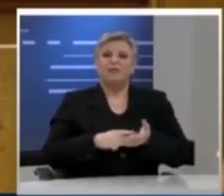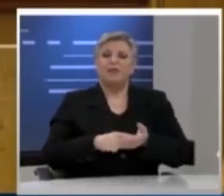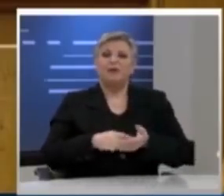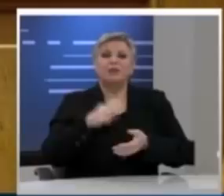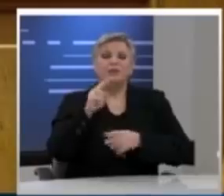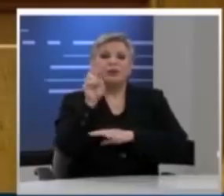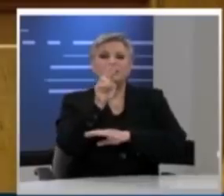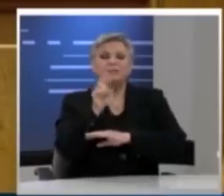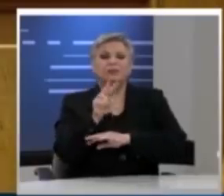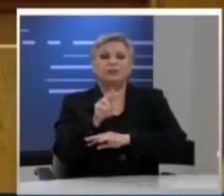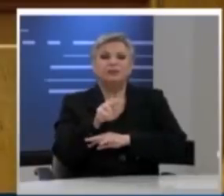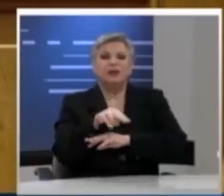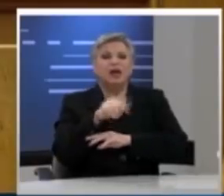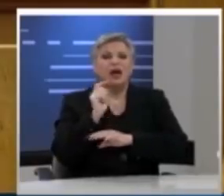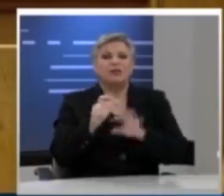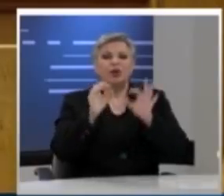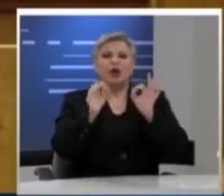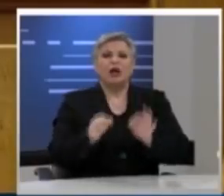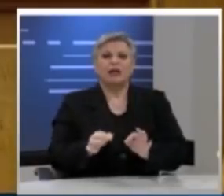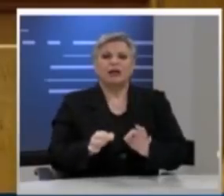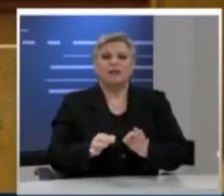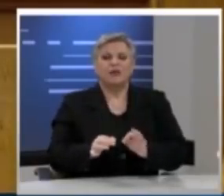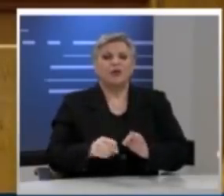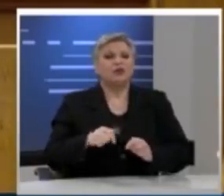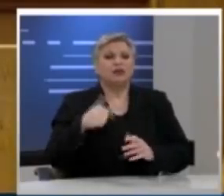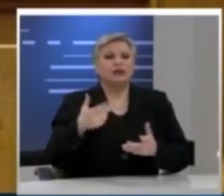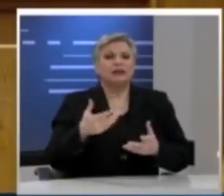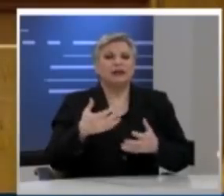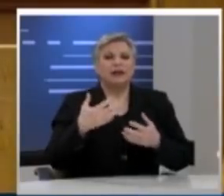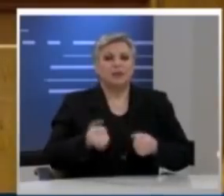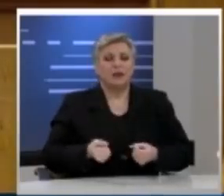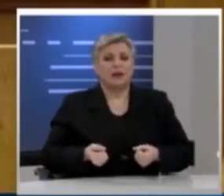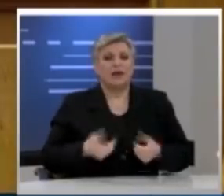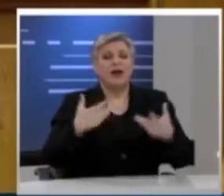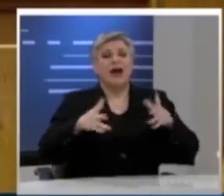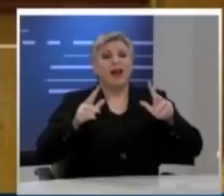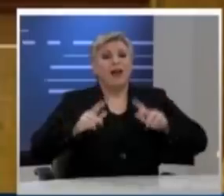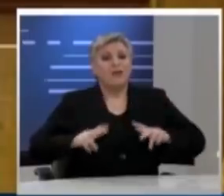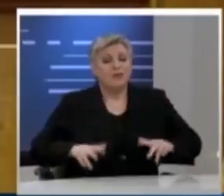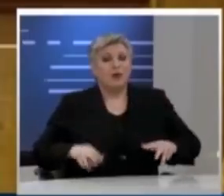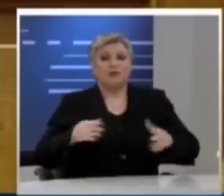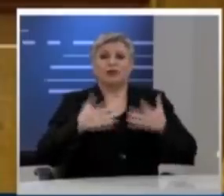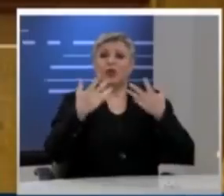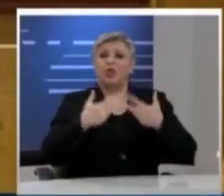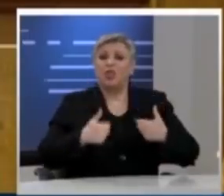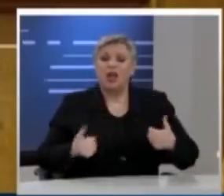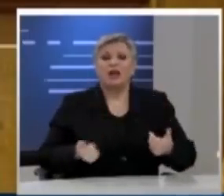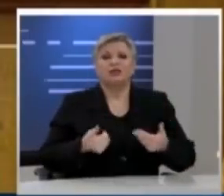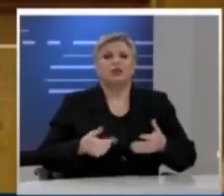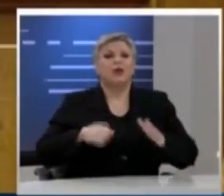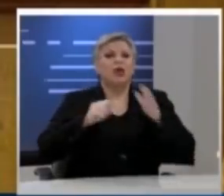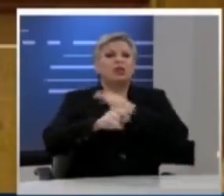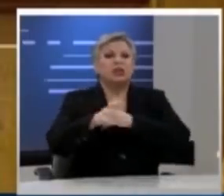στον πίνακα να διαβάζουν αλλά και να απολαμβάνουν το θέατρο τον κινηματογράφο τα αστέρια